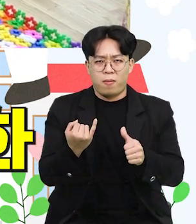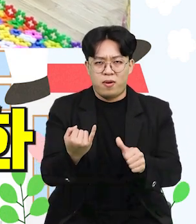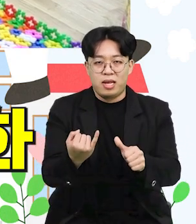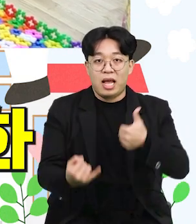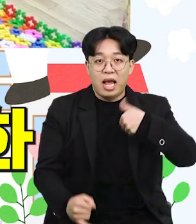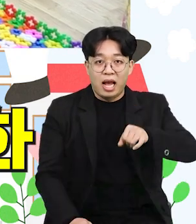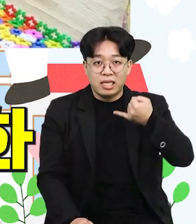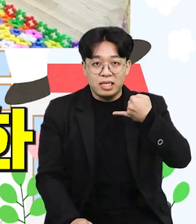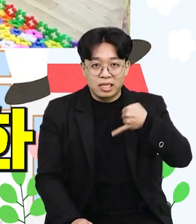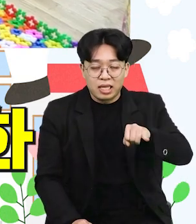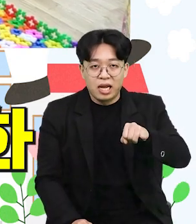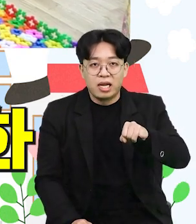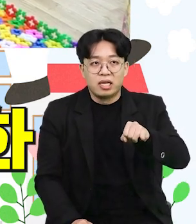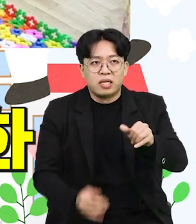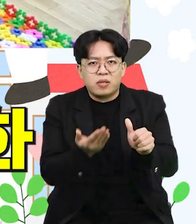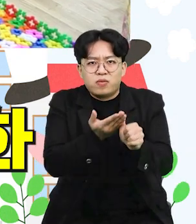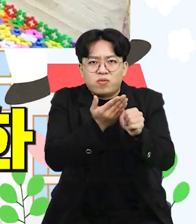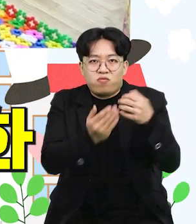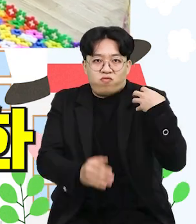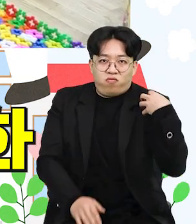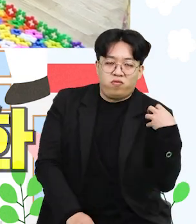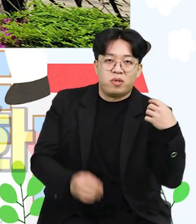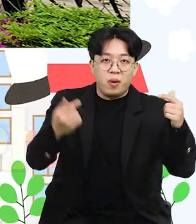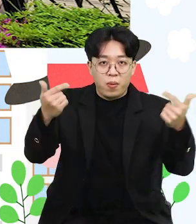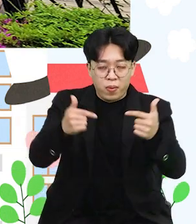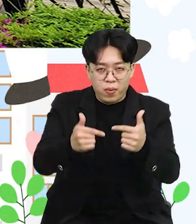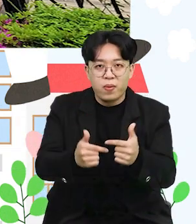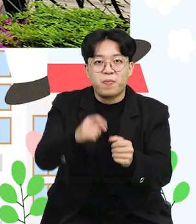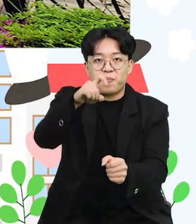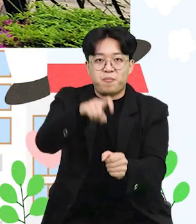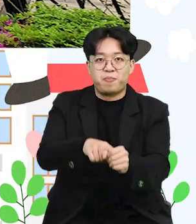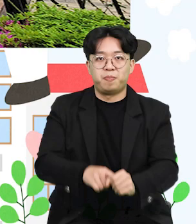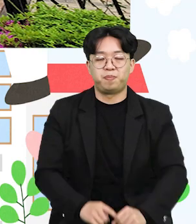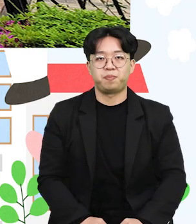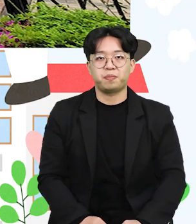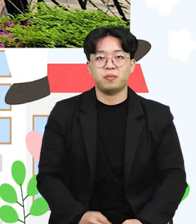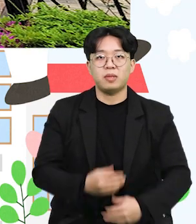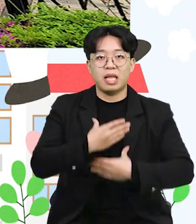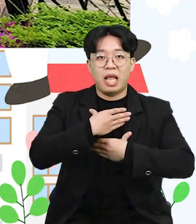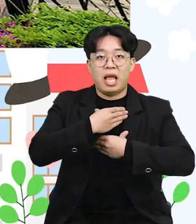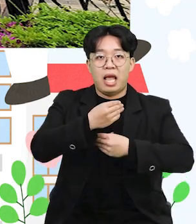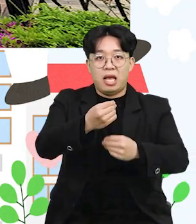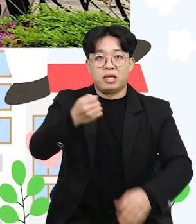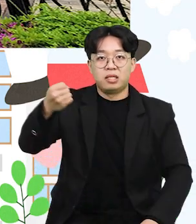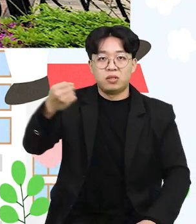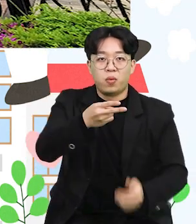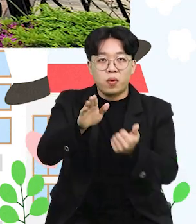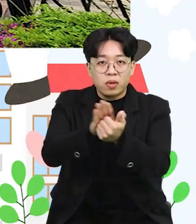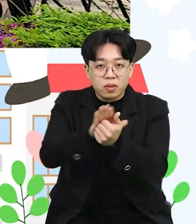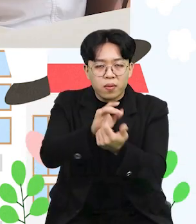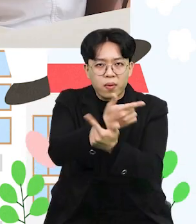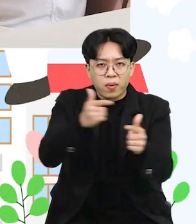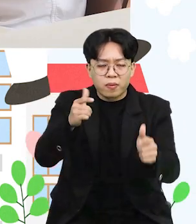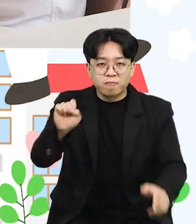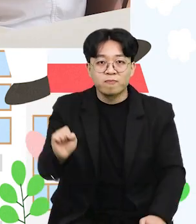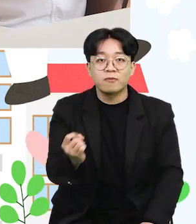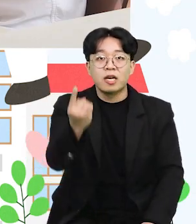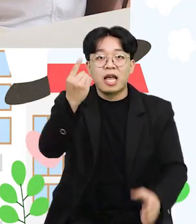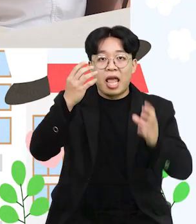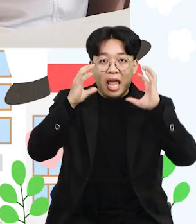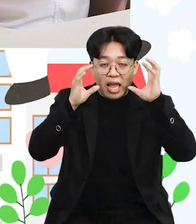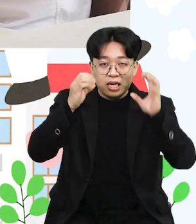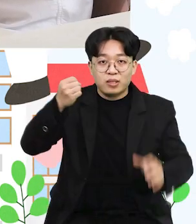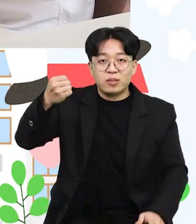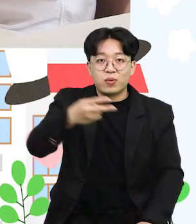부담을 조금이라도 덜어드리고 싶은 마음을 세웠답니다. 다양하고 안전한 돌봄 서비스를 제공해 아동과